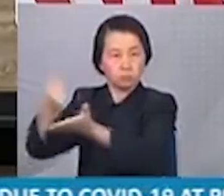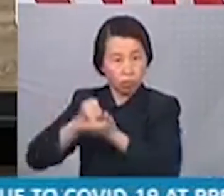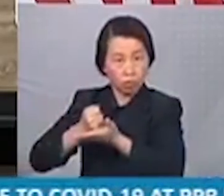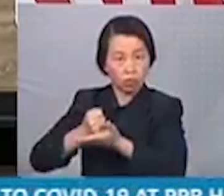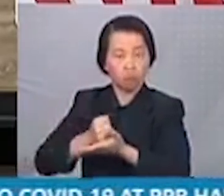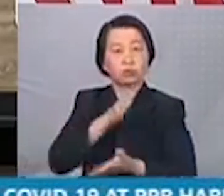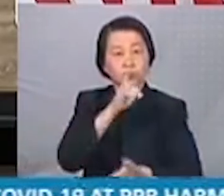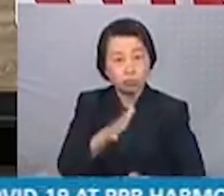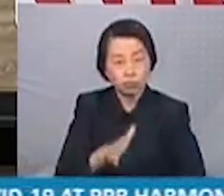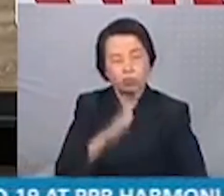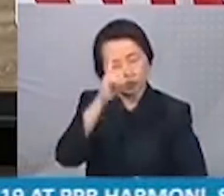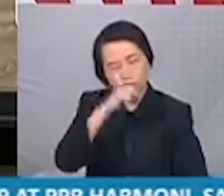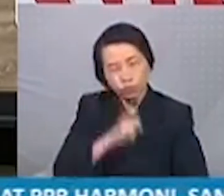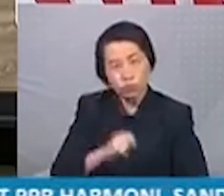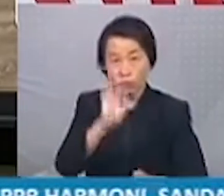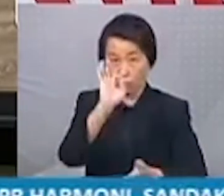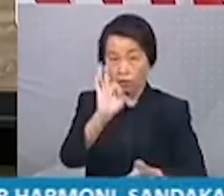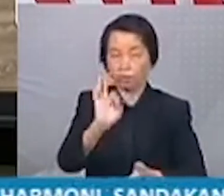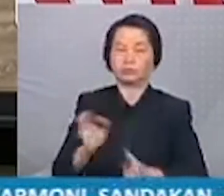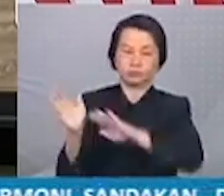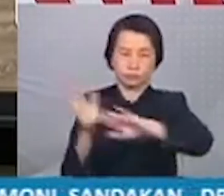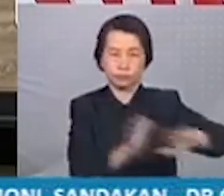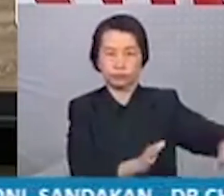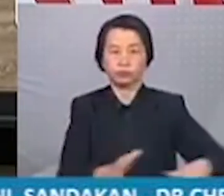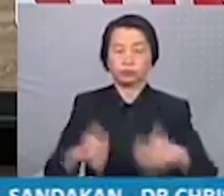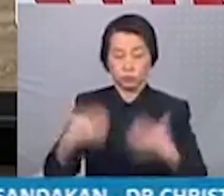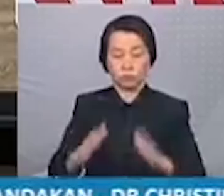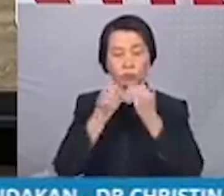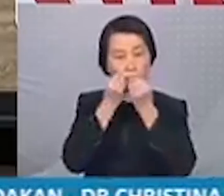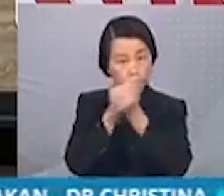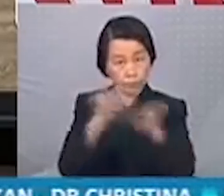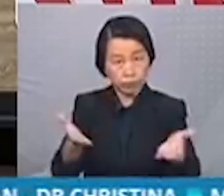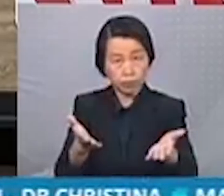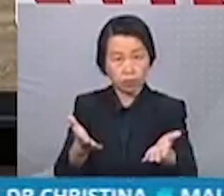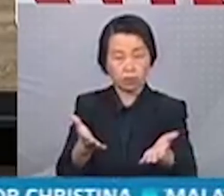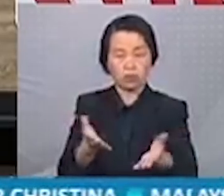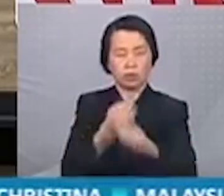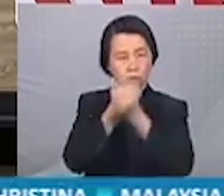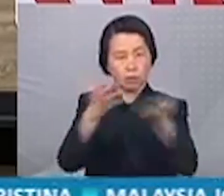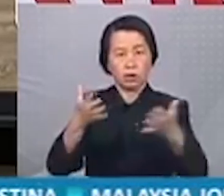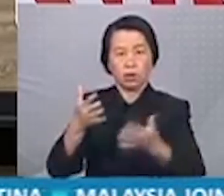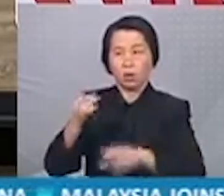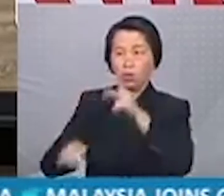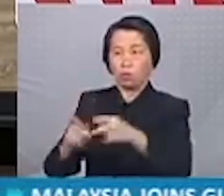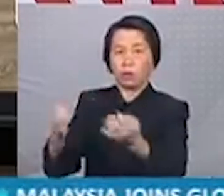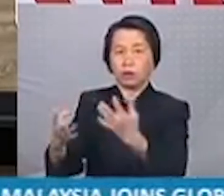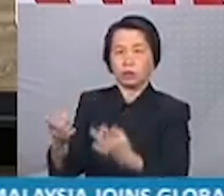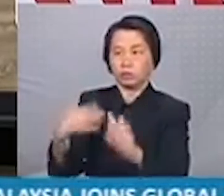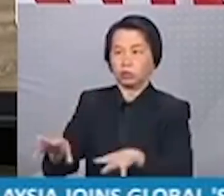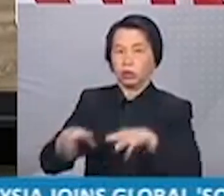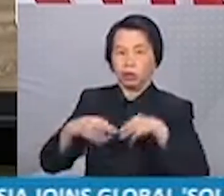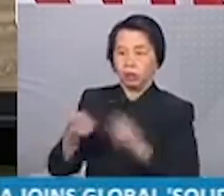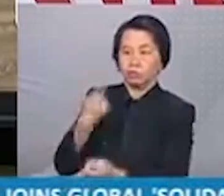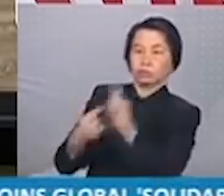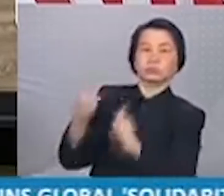Hai sebaik saja prihatin diumumkan Saya telah terima banyak maklum balas daripada orang ramai-ramai